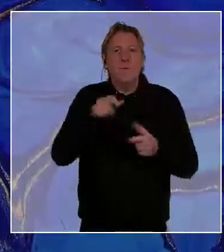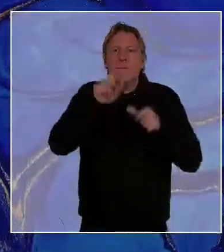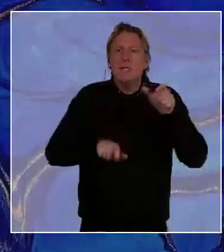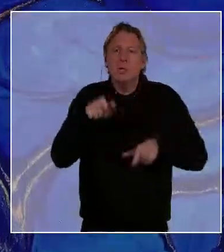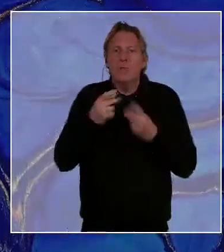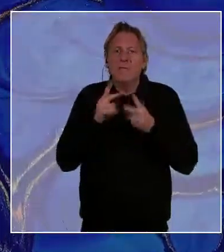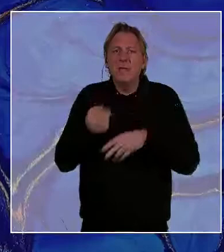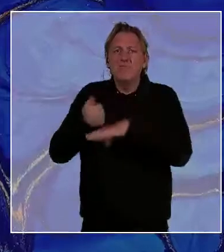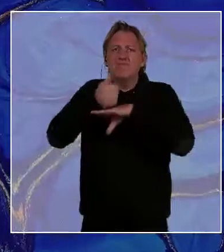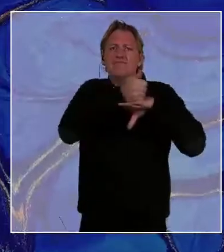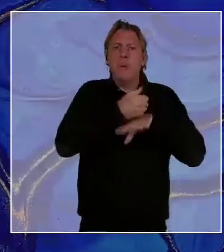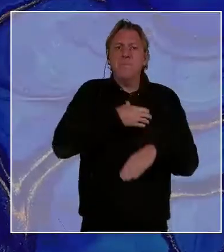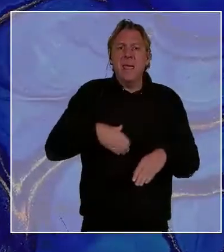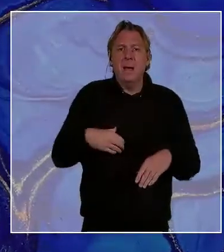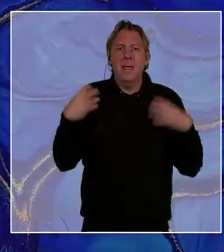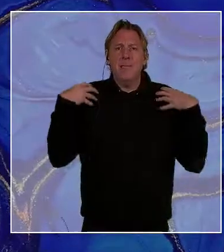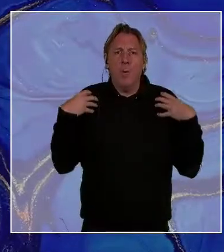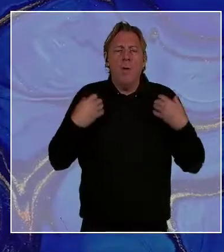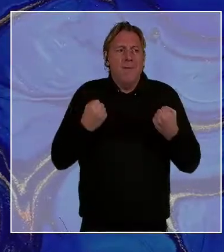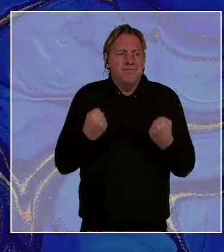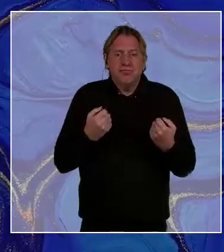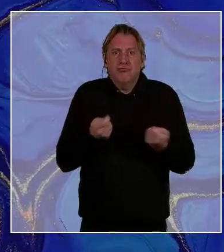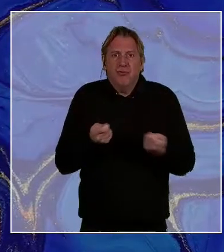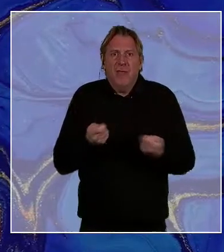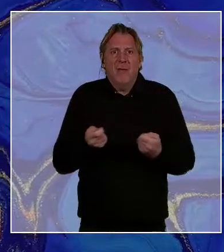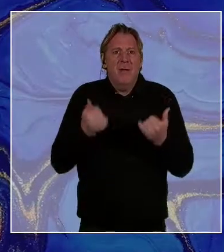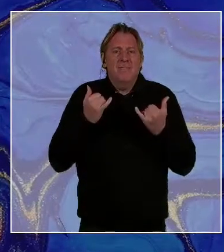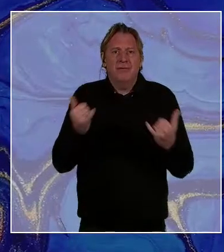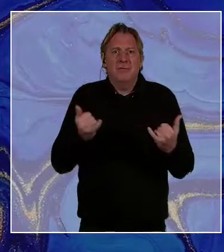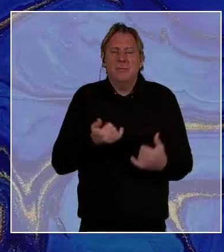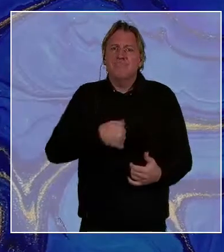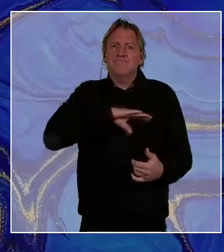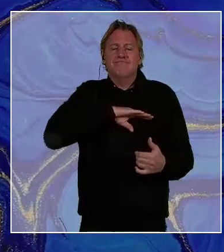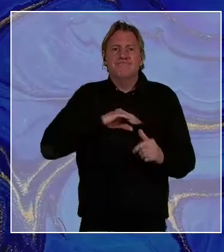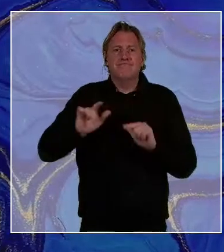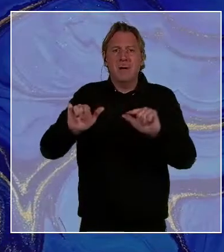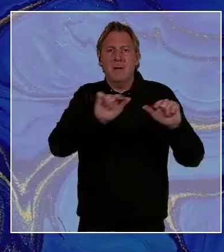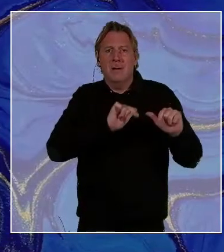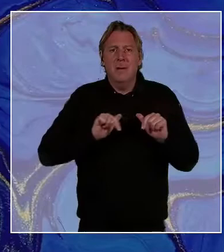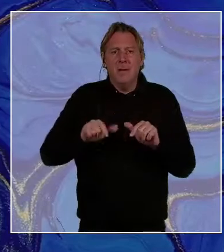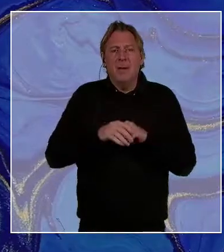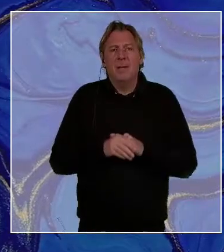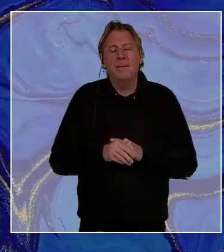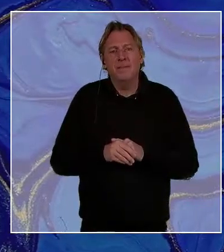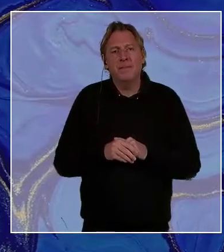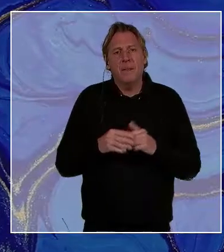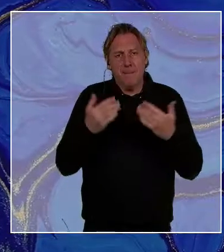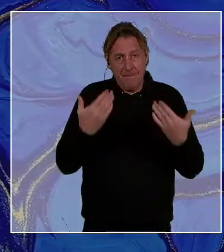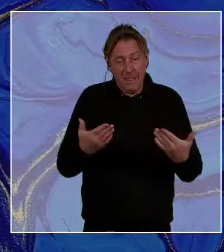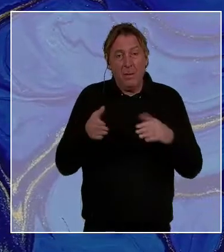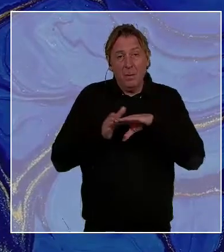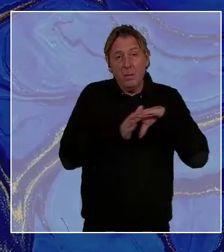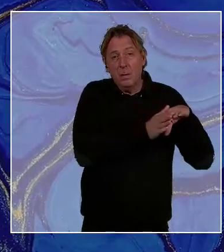maires. Et peut-être qu'on parlera un petit peu de la question du quartier dont vous parliez tout à l'heure. Alors, tournons-nous maintenant